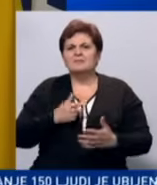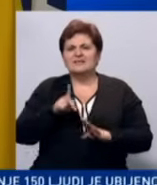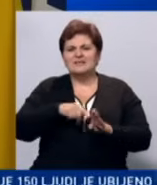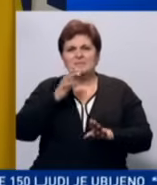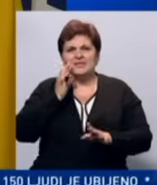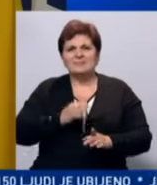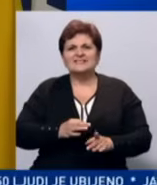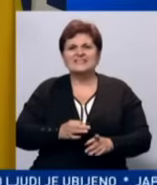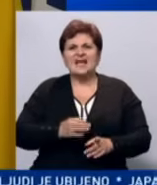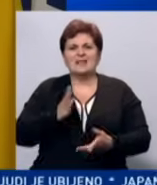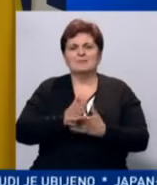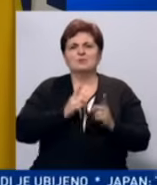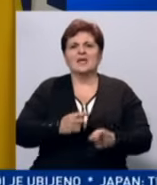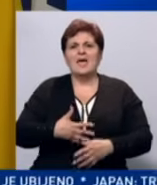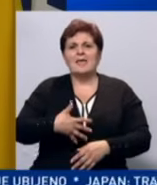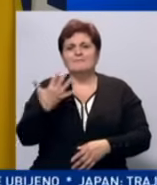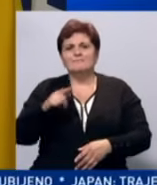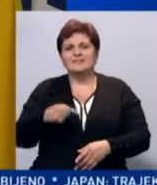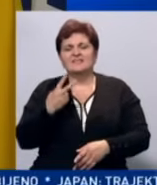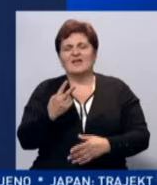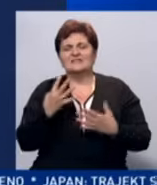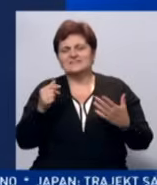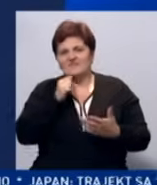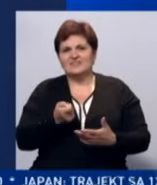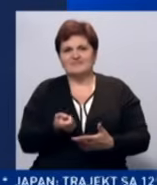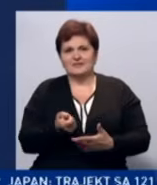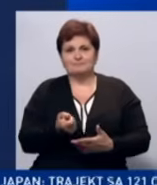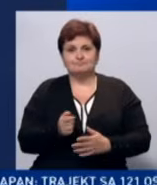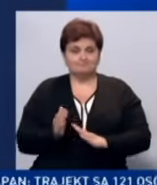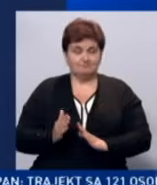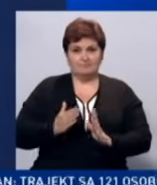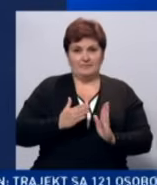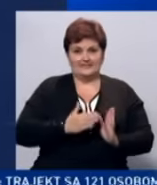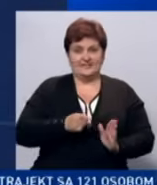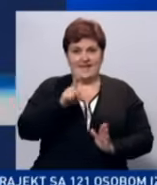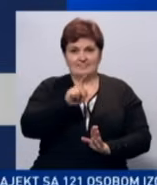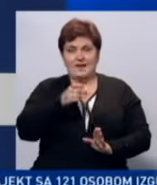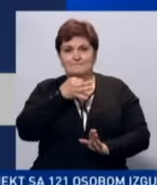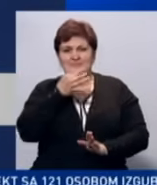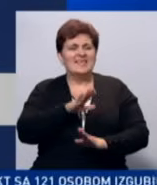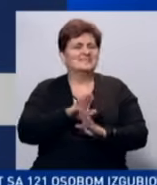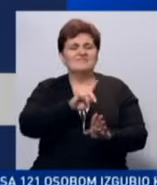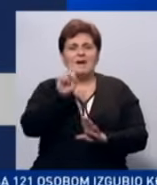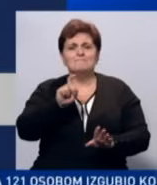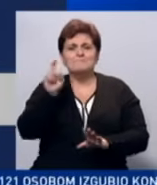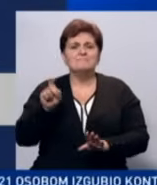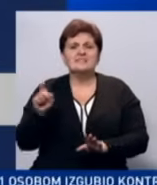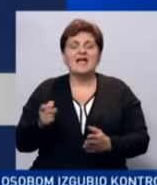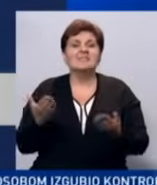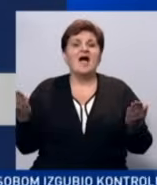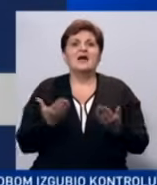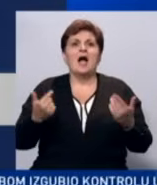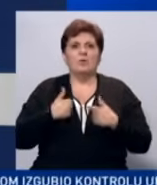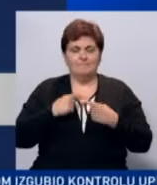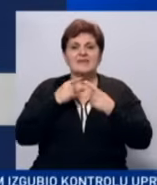dana ratovanja 5 maraka i 29 feniga. S druge strane, ta pitanja i sva pitanja, kako bih